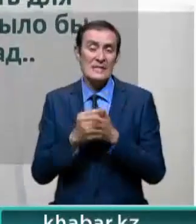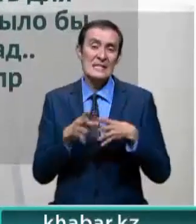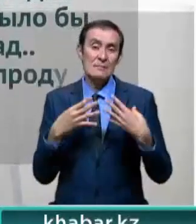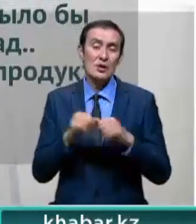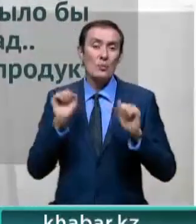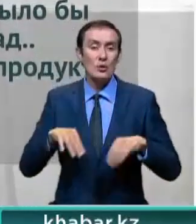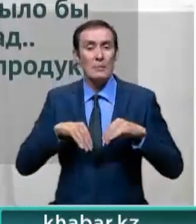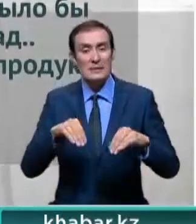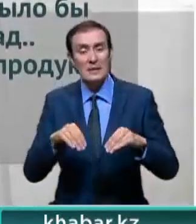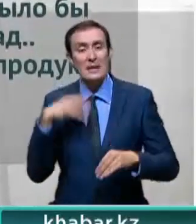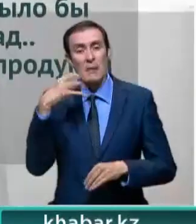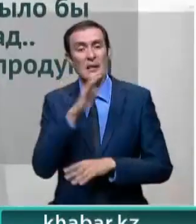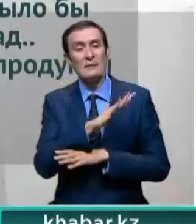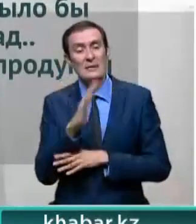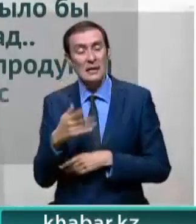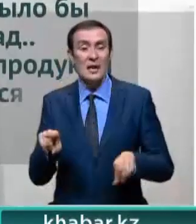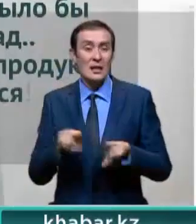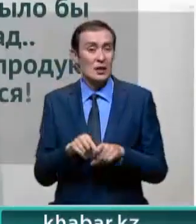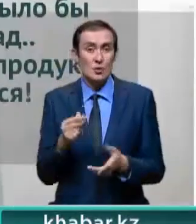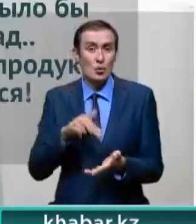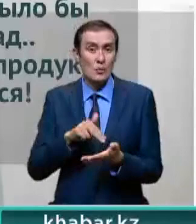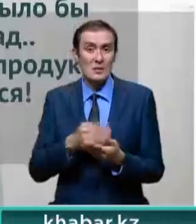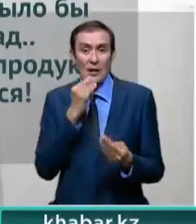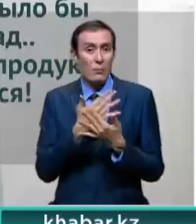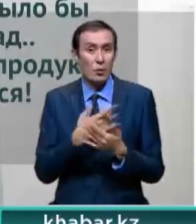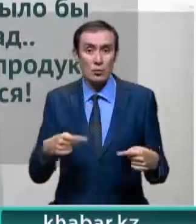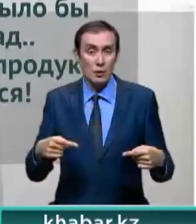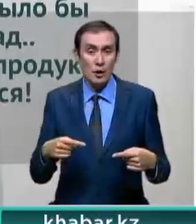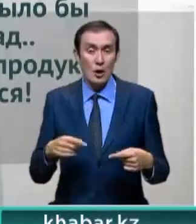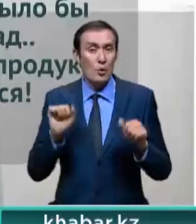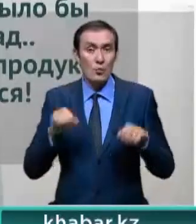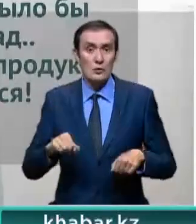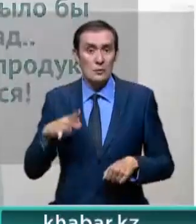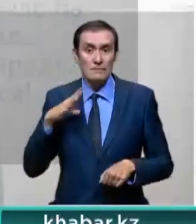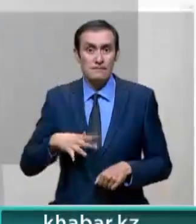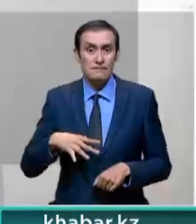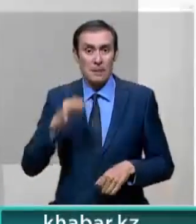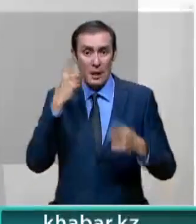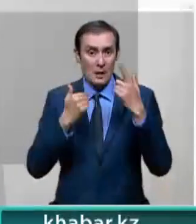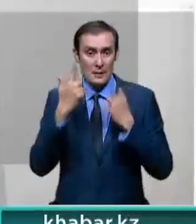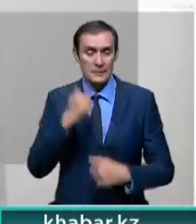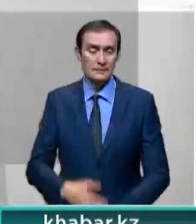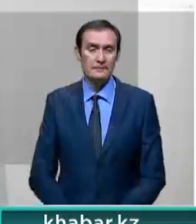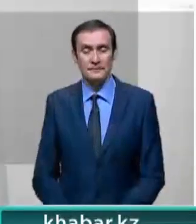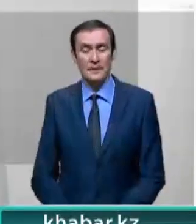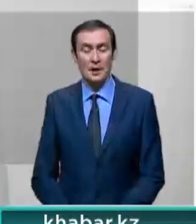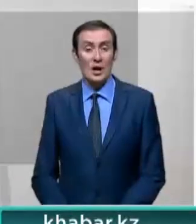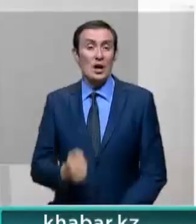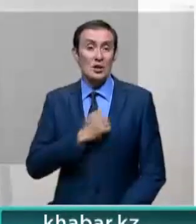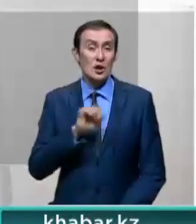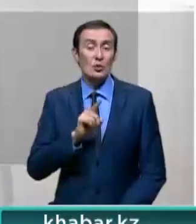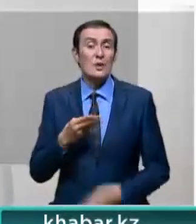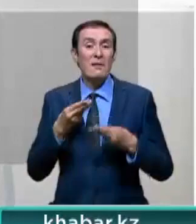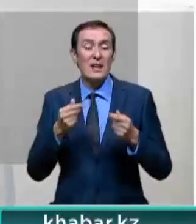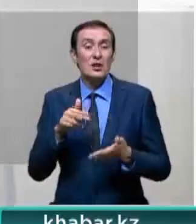было бы посадить яблоневый сад. Такие цены сейчас на продукты. Хоть плачь, хоть вешайся. Но жаль, что это повлияет